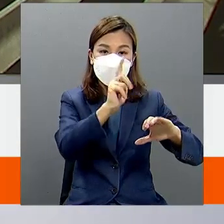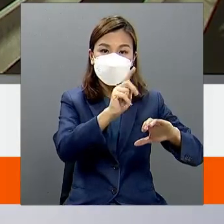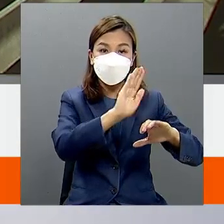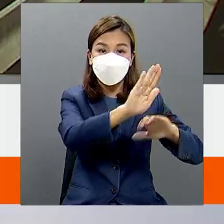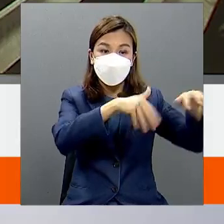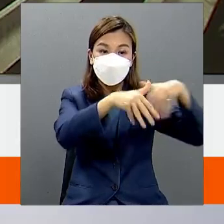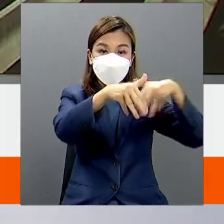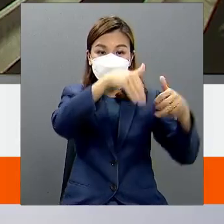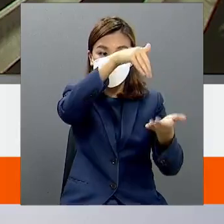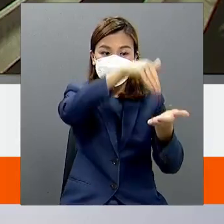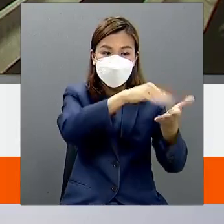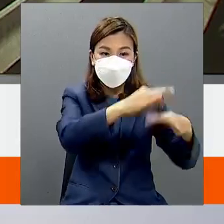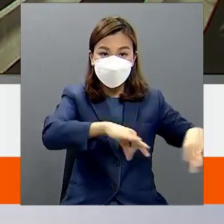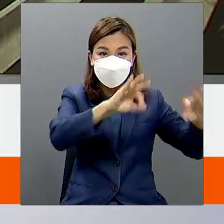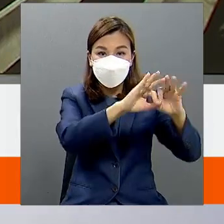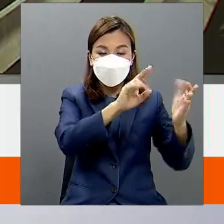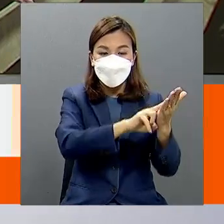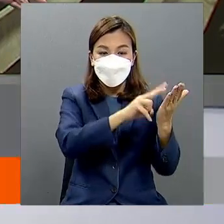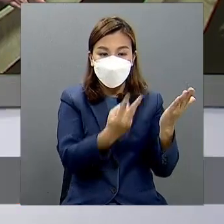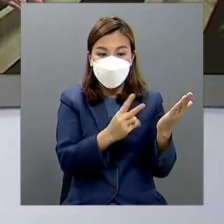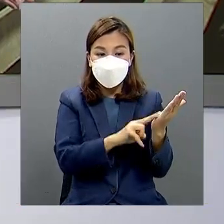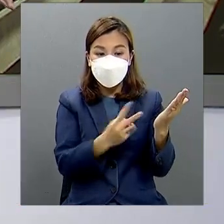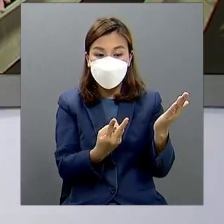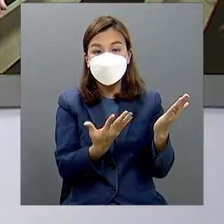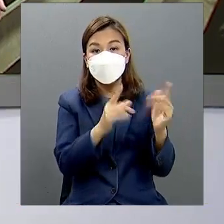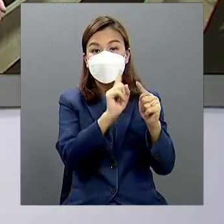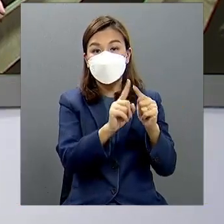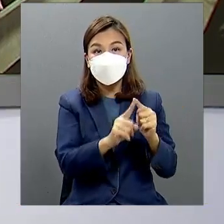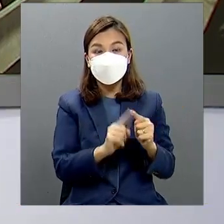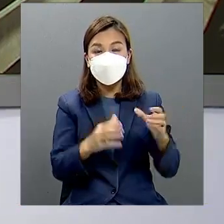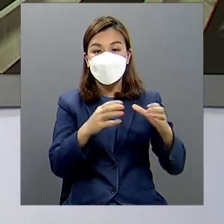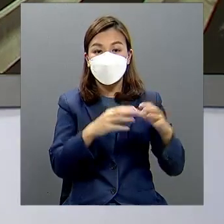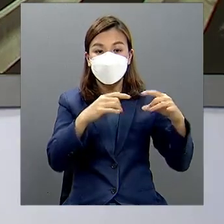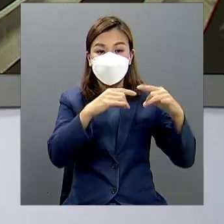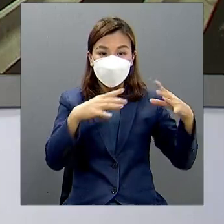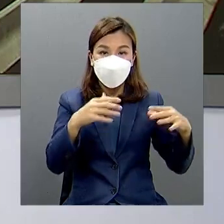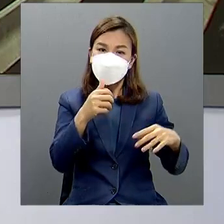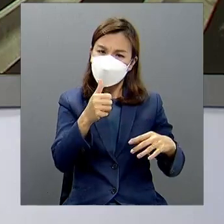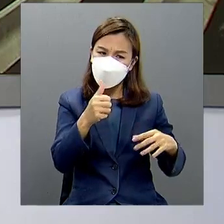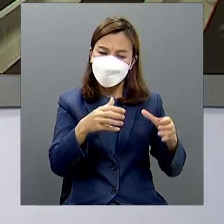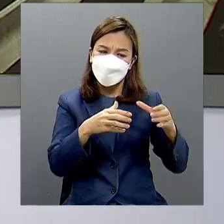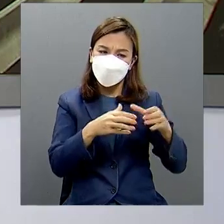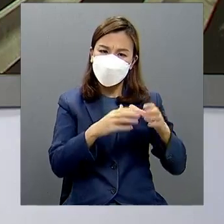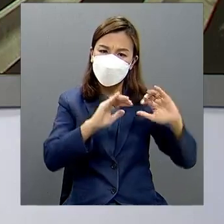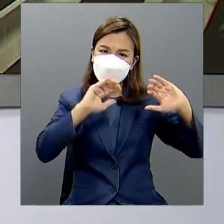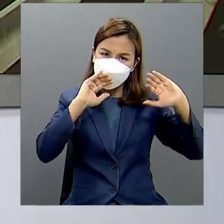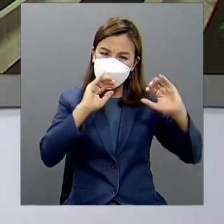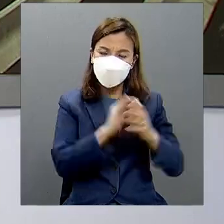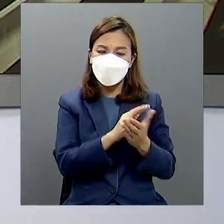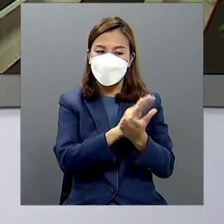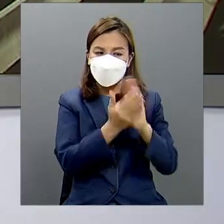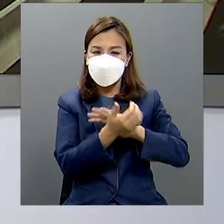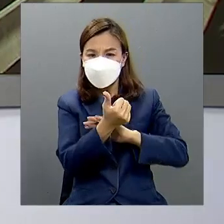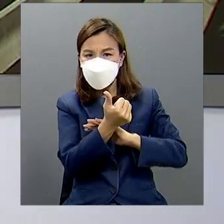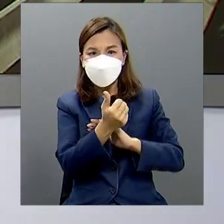ตีความได้หลากหลายค่ะคุณผู้ชมจะเป็นฝ่ายค้านฝ่ายรัฐบาลหรือจะแค่พร้อมเปลี่ยนแปลงได้ตลอดเวลา